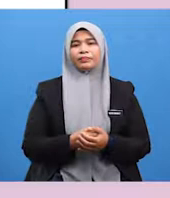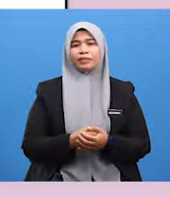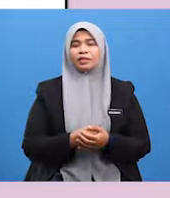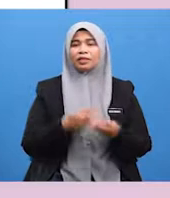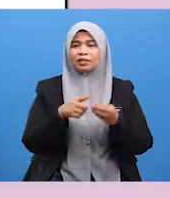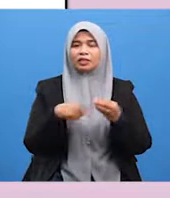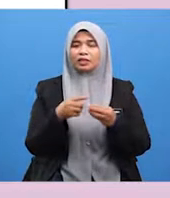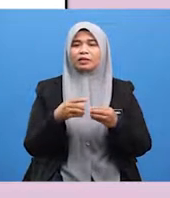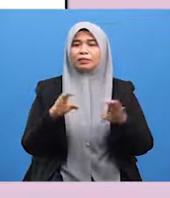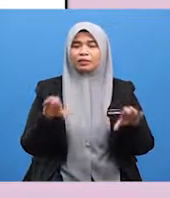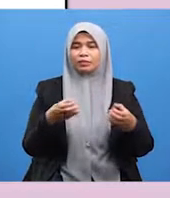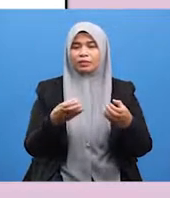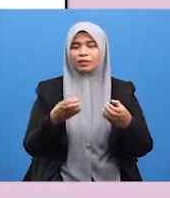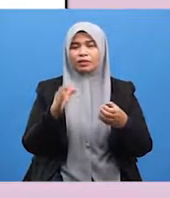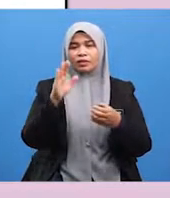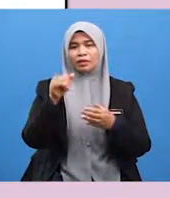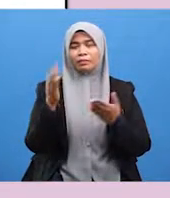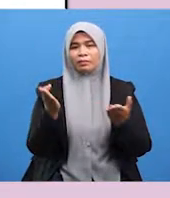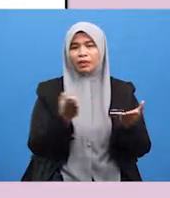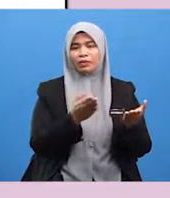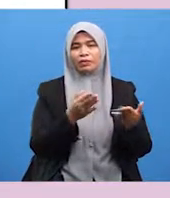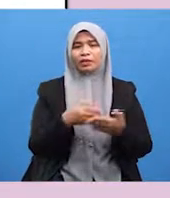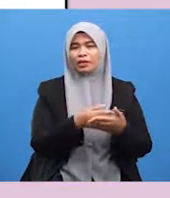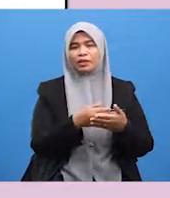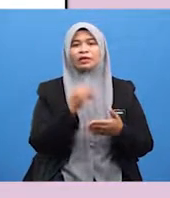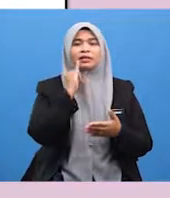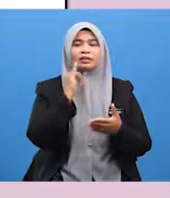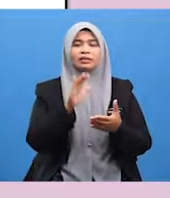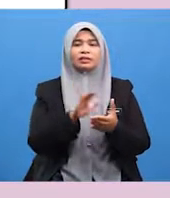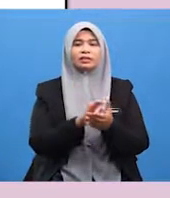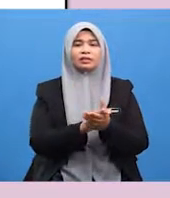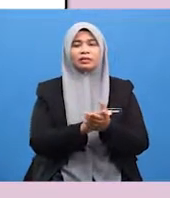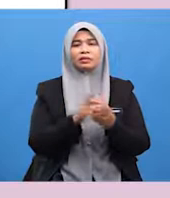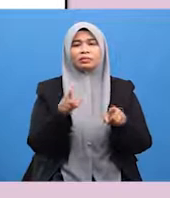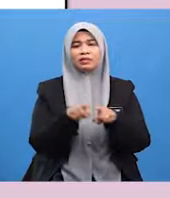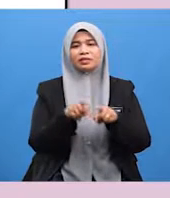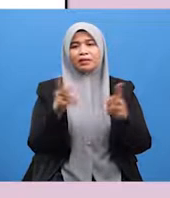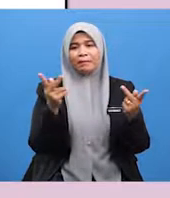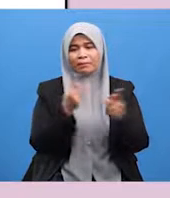tentang tindakannya yang membawa anak isteri sekali ke medan perang.